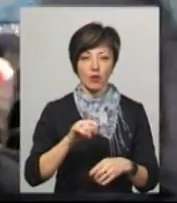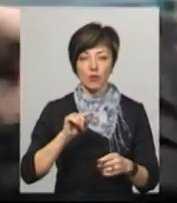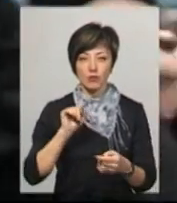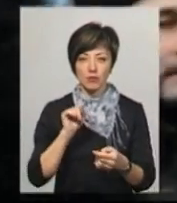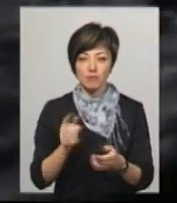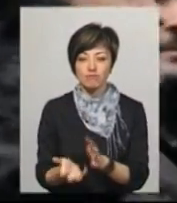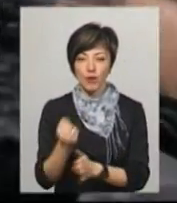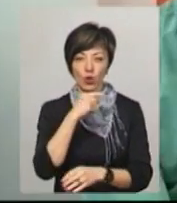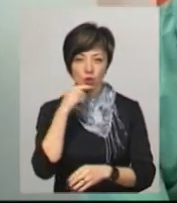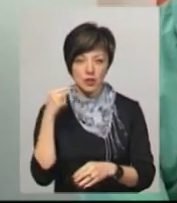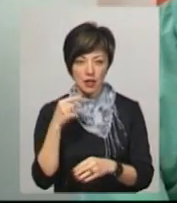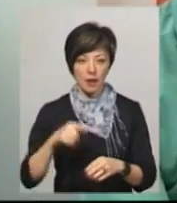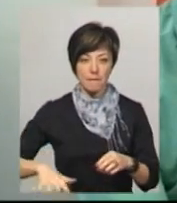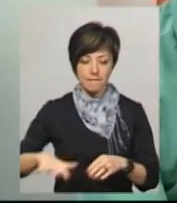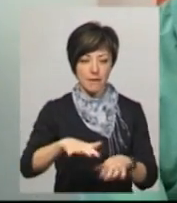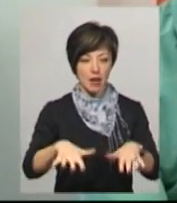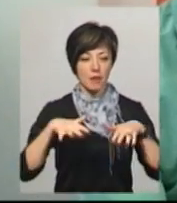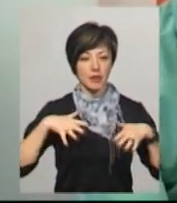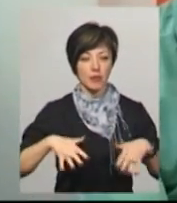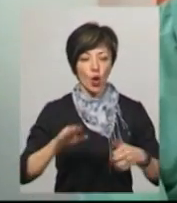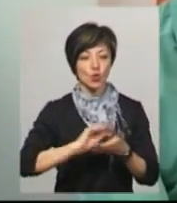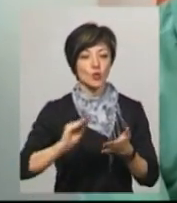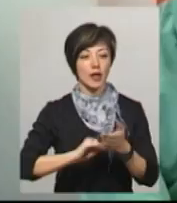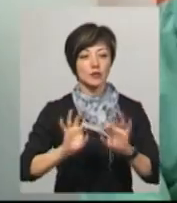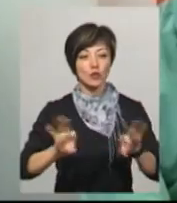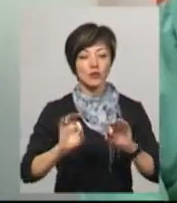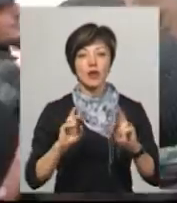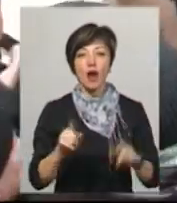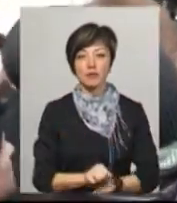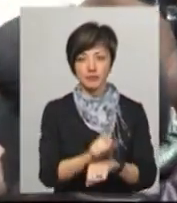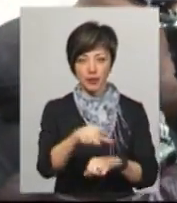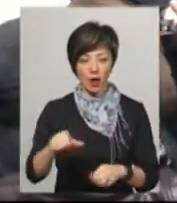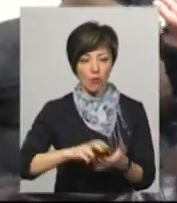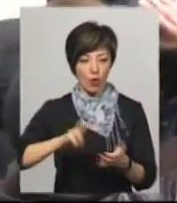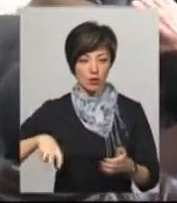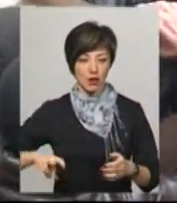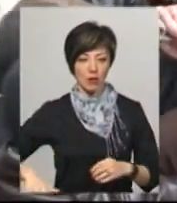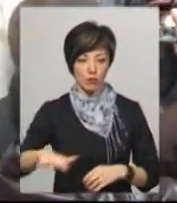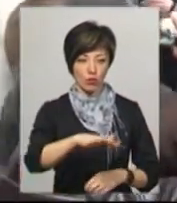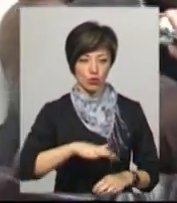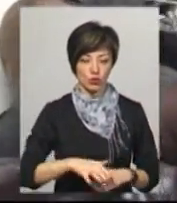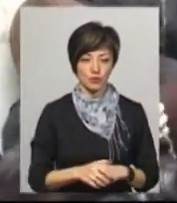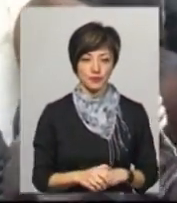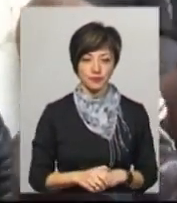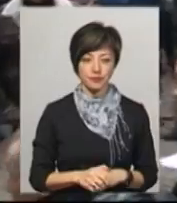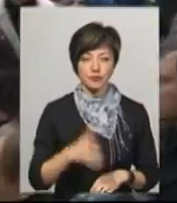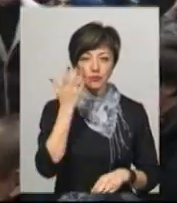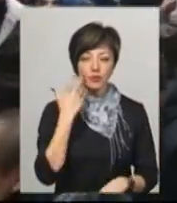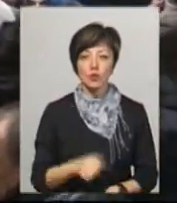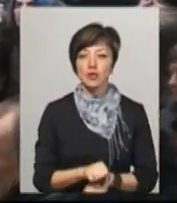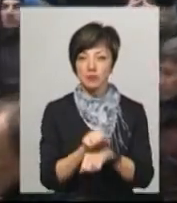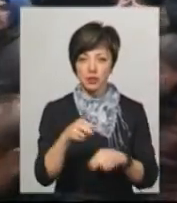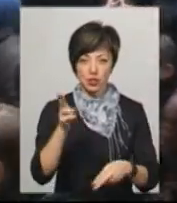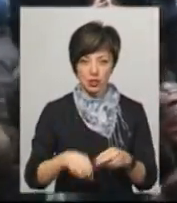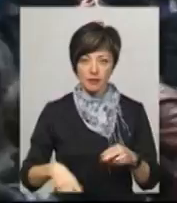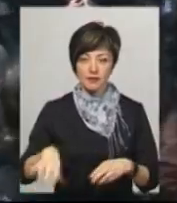двору парламенту Криму. Журналіст Стас Юрченко розповів, як мітингарі покидали площу. Коли мітинг закінчився, у всієї